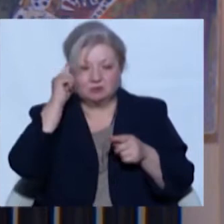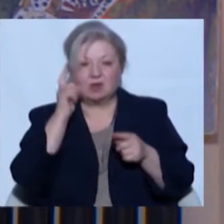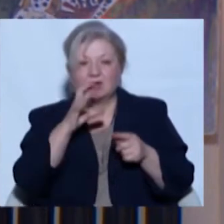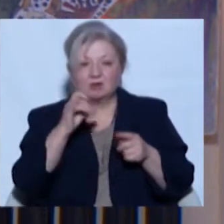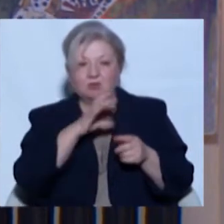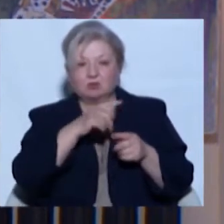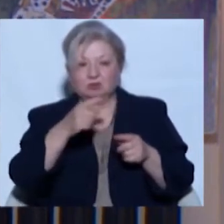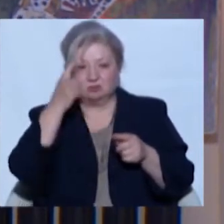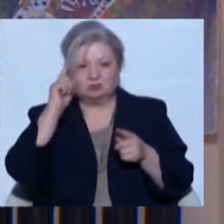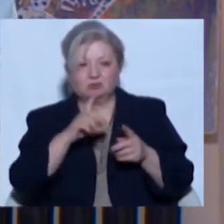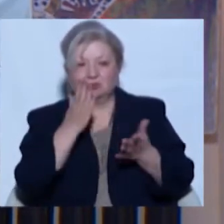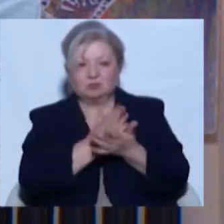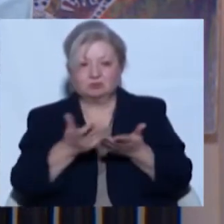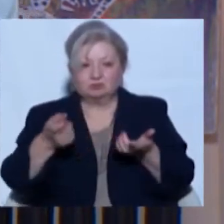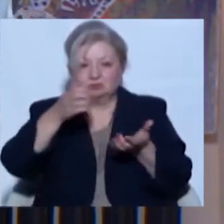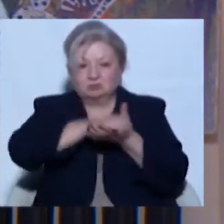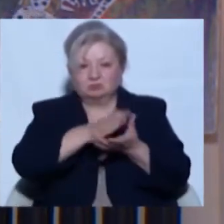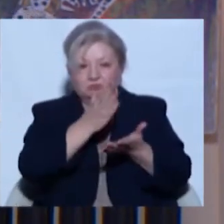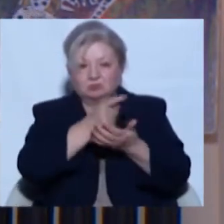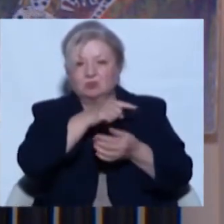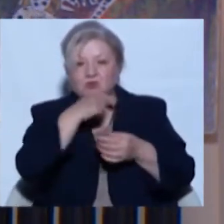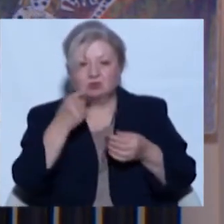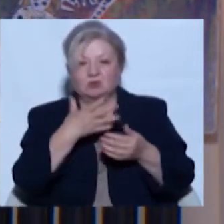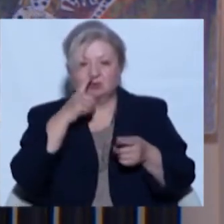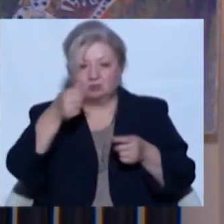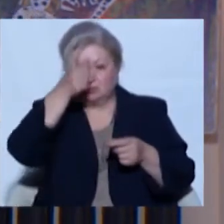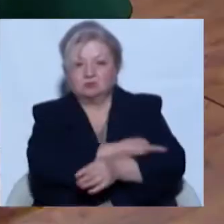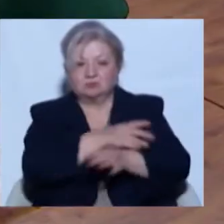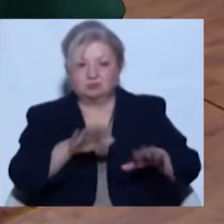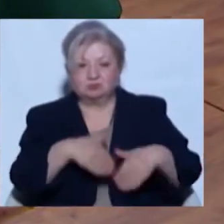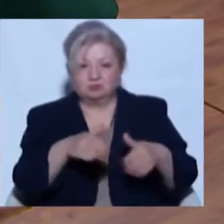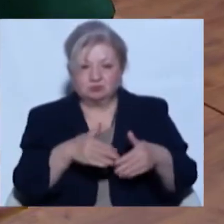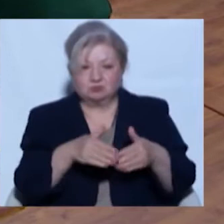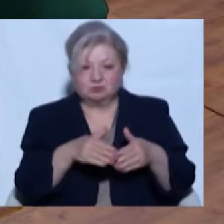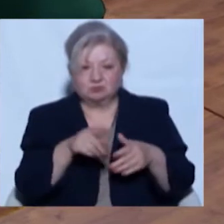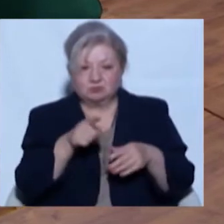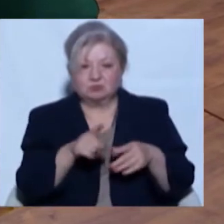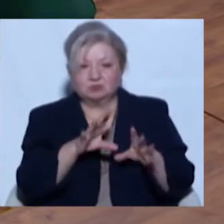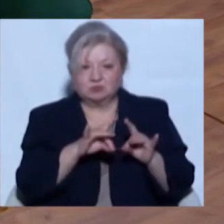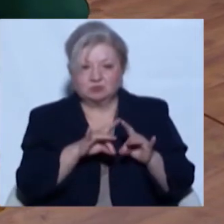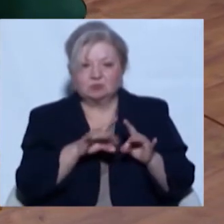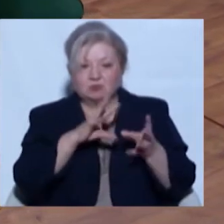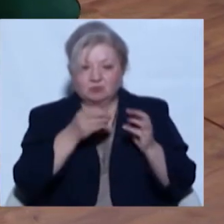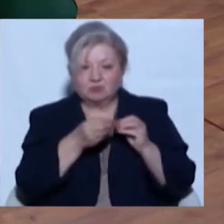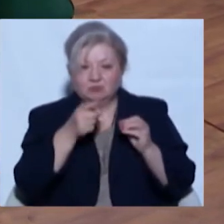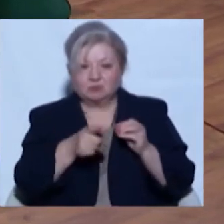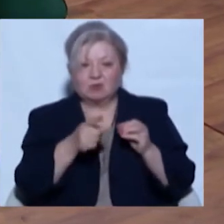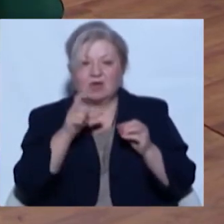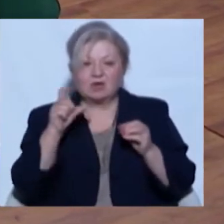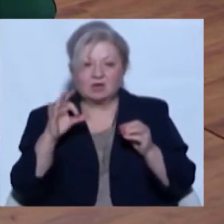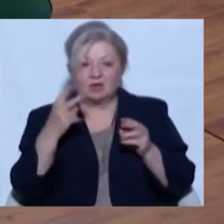ta, kto baro, ta wisi art zalebia sa, maris art finansowy resursy, da stora ta, a my kładą prisa twis, reklamy